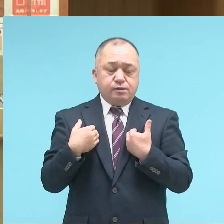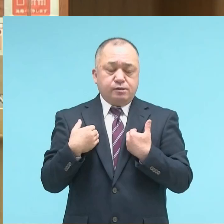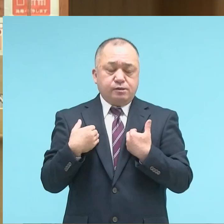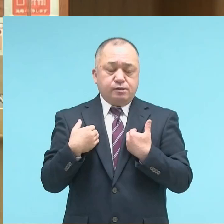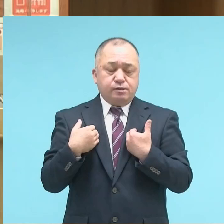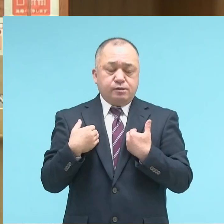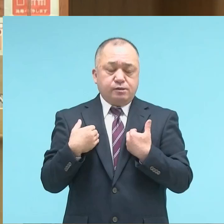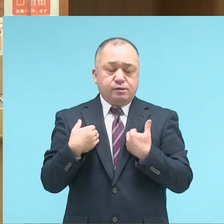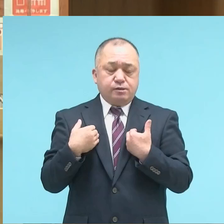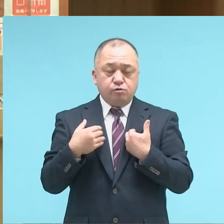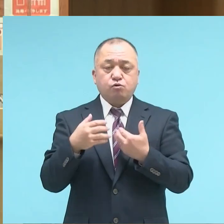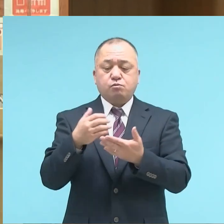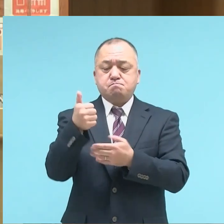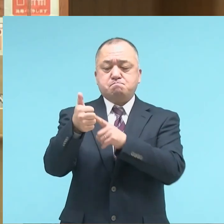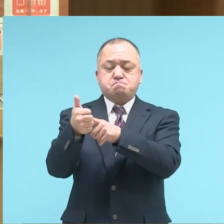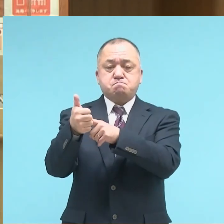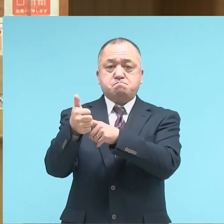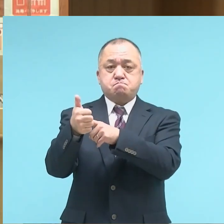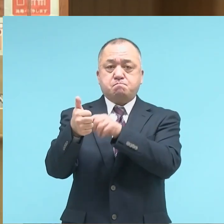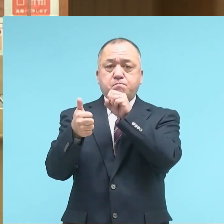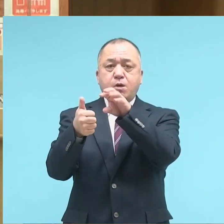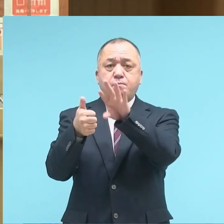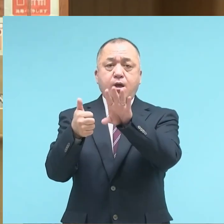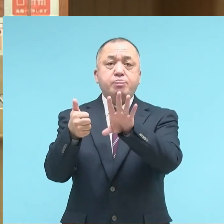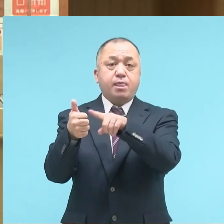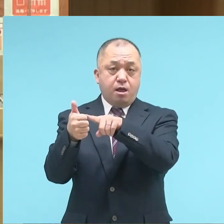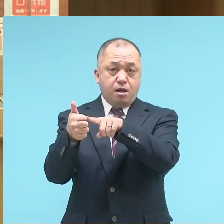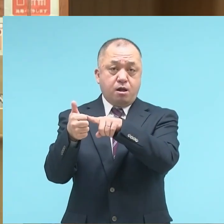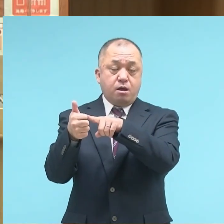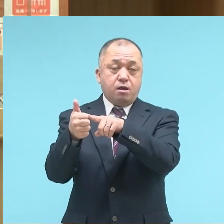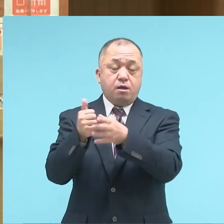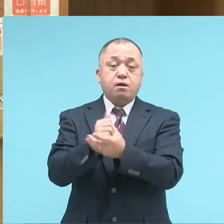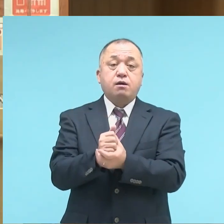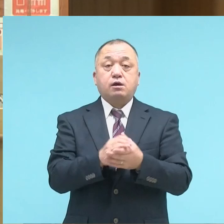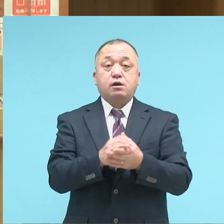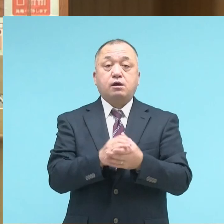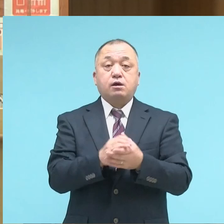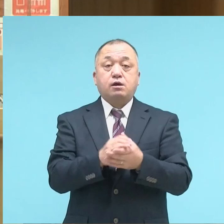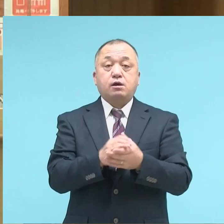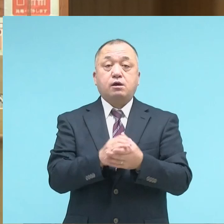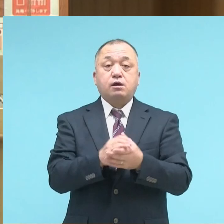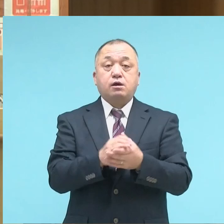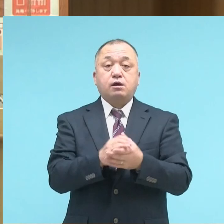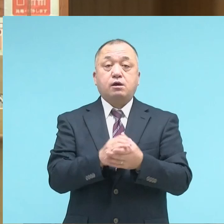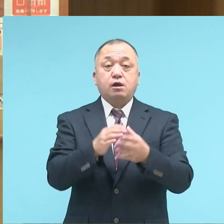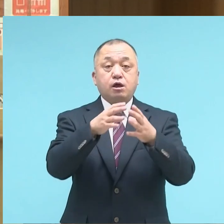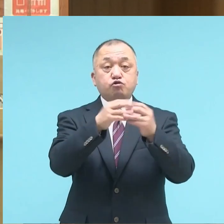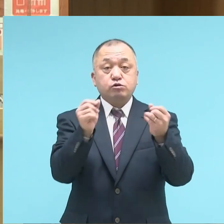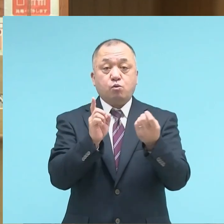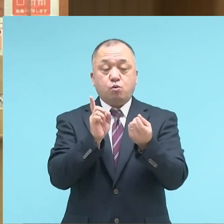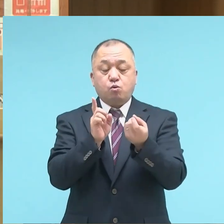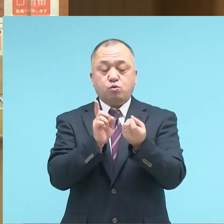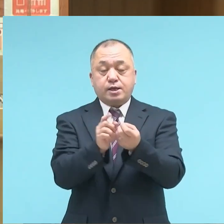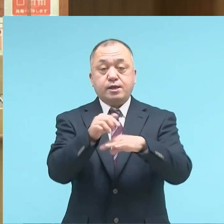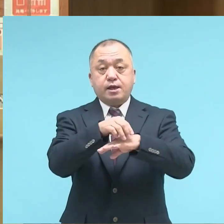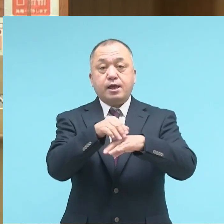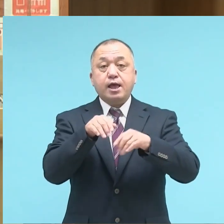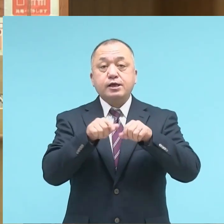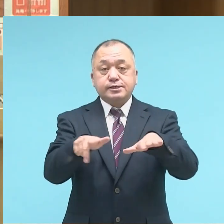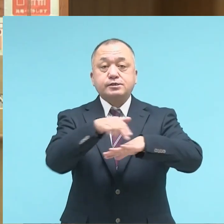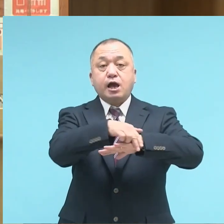という取れる主張もされることがあります。知事今 ご自身としてですね、国の施策である